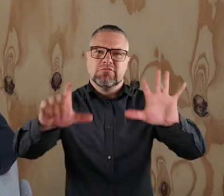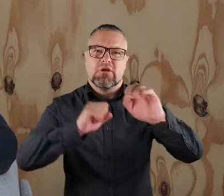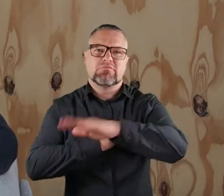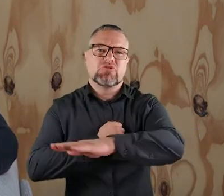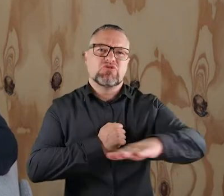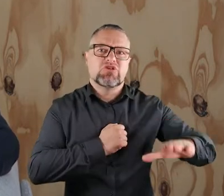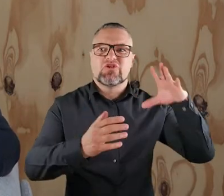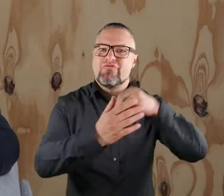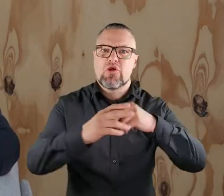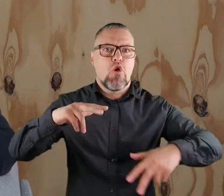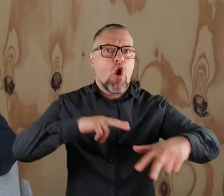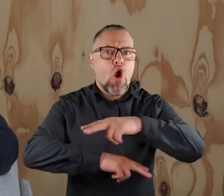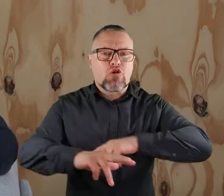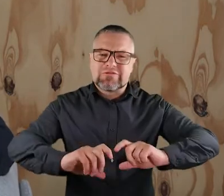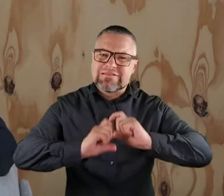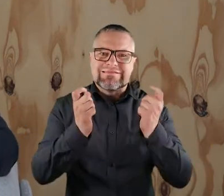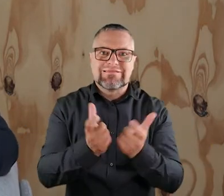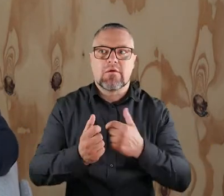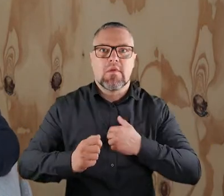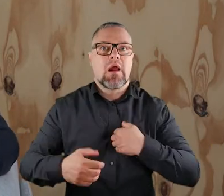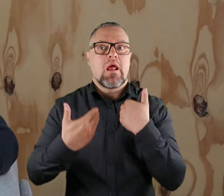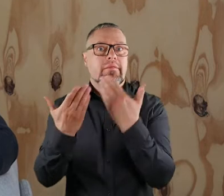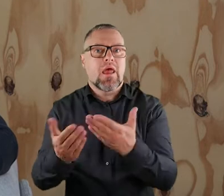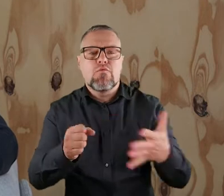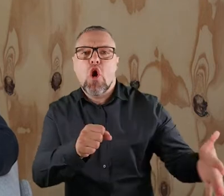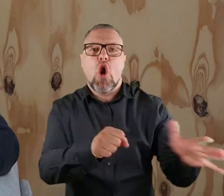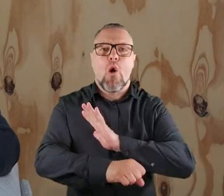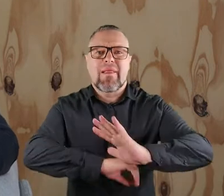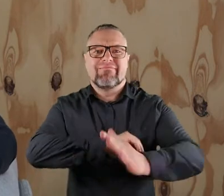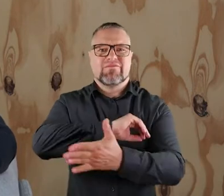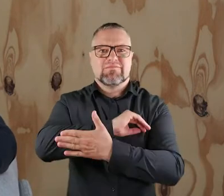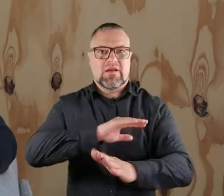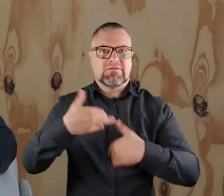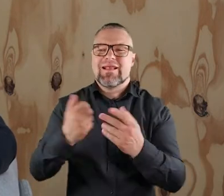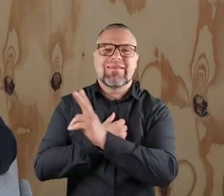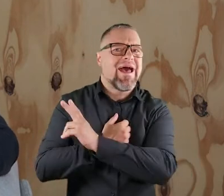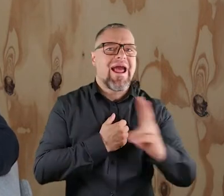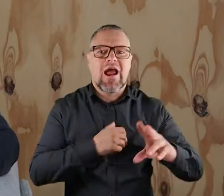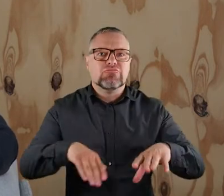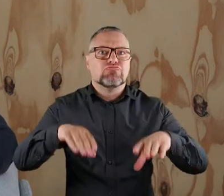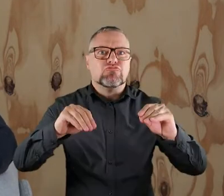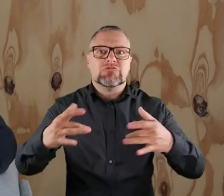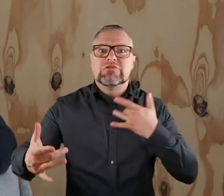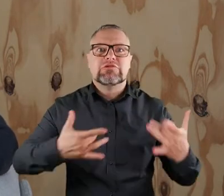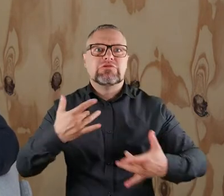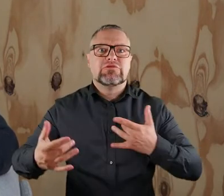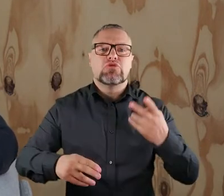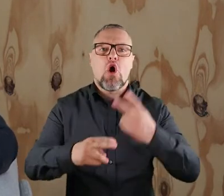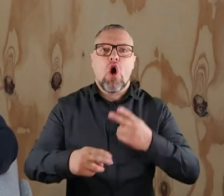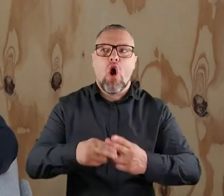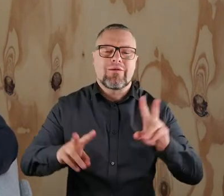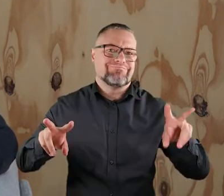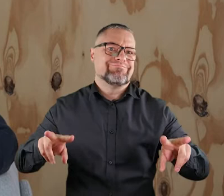700 podopiecznych i ich rodziny, którym my staramy się zapewniać kompleksowe wsparcie na każdym etapie zmagania się z